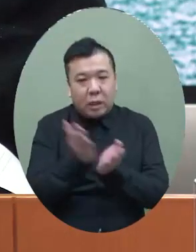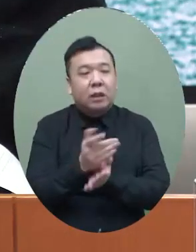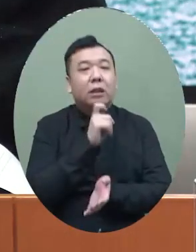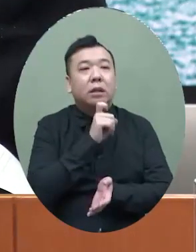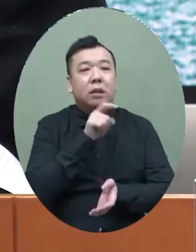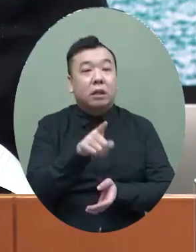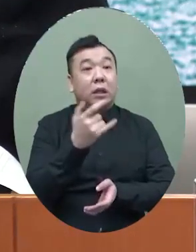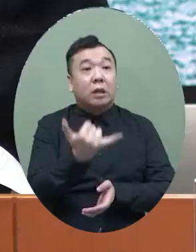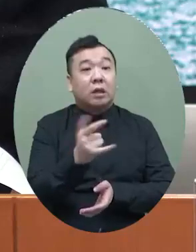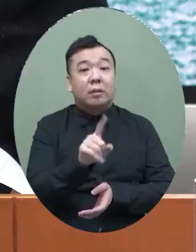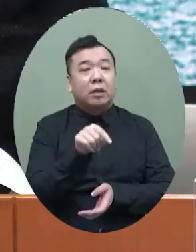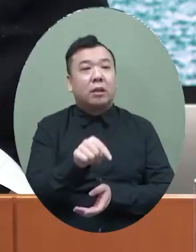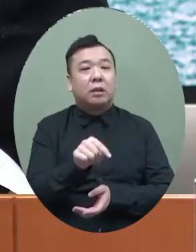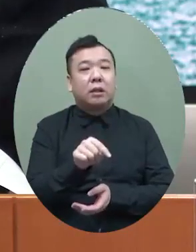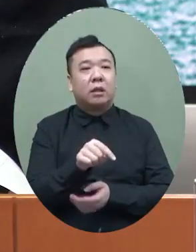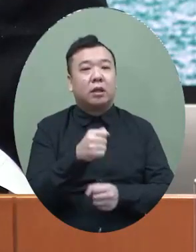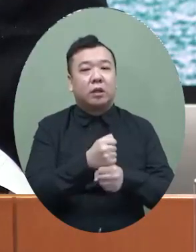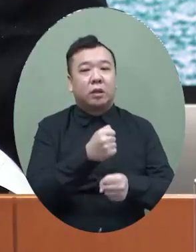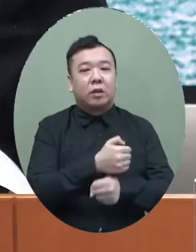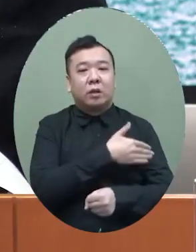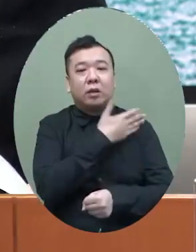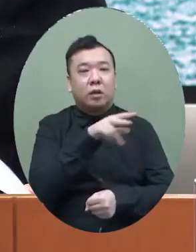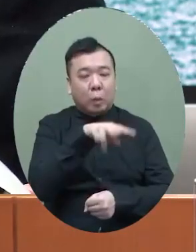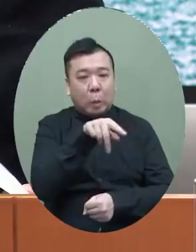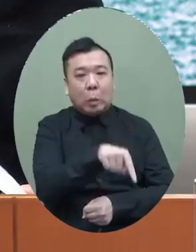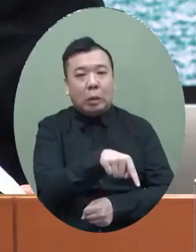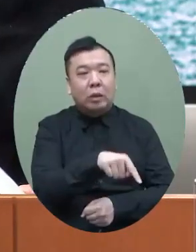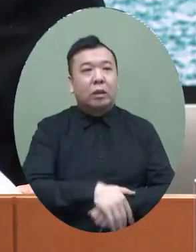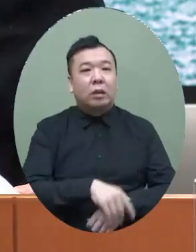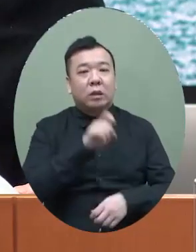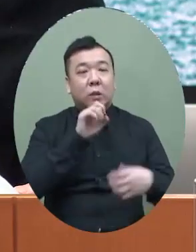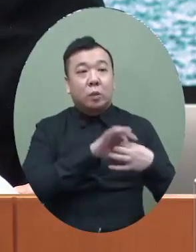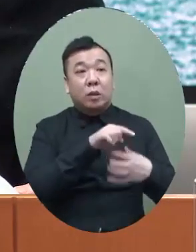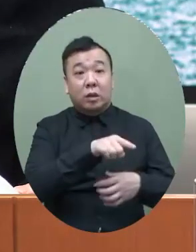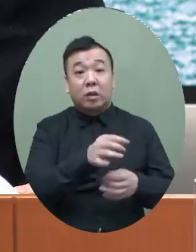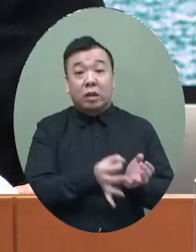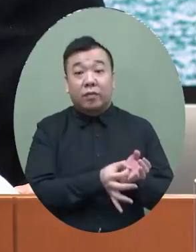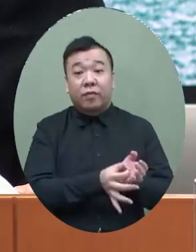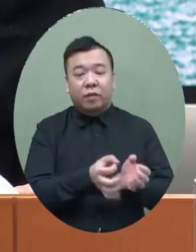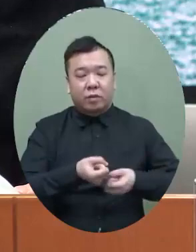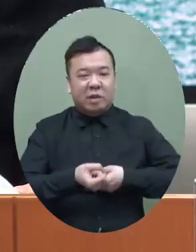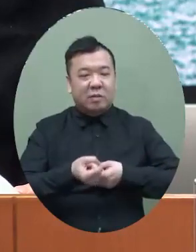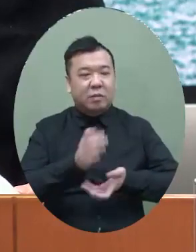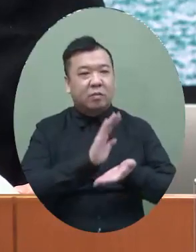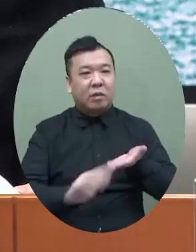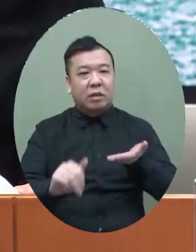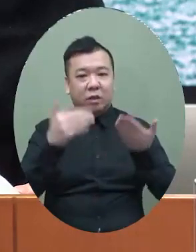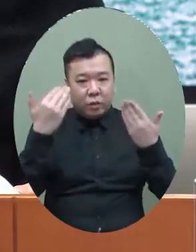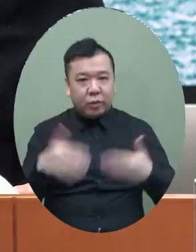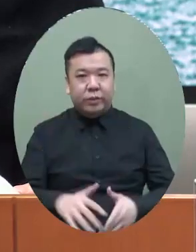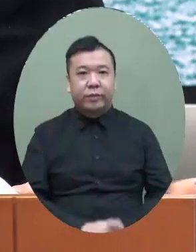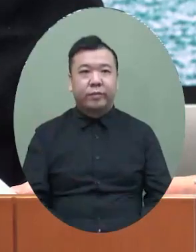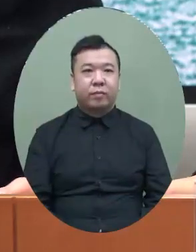嘅環境樣本咧，都係喺一啲員工嘅區域嗰度揾到。咁有關嘅地方咧，都已經做咗徹底嘅清潔同埋消毒啦。